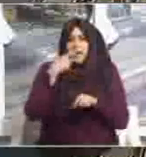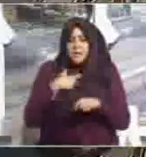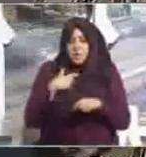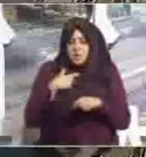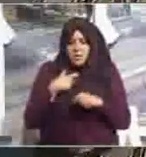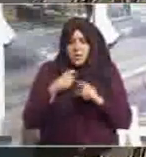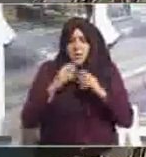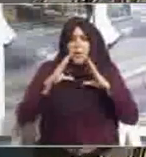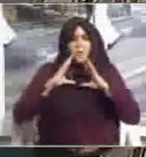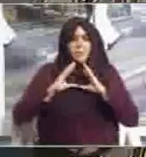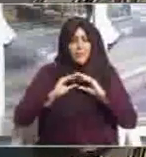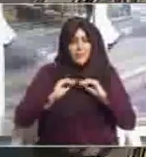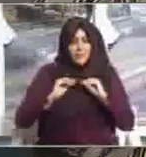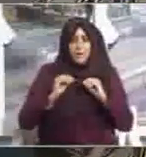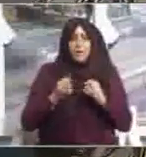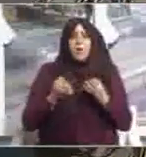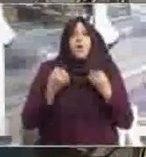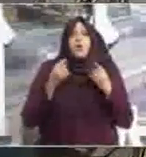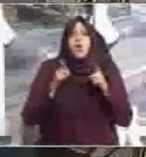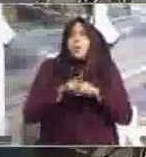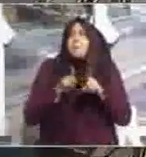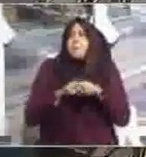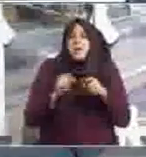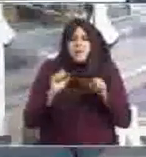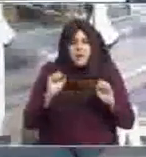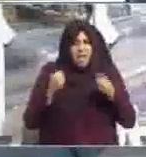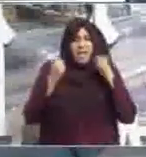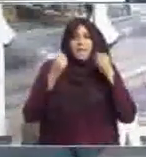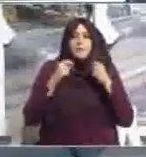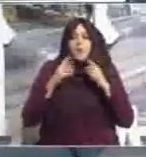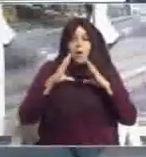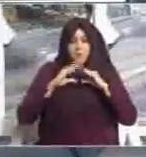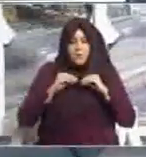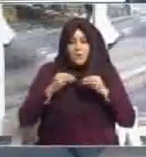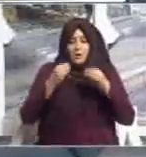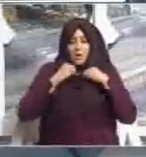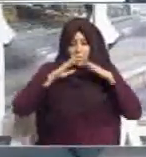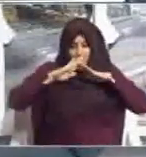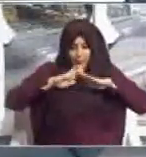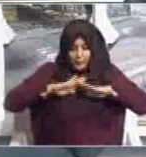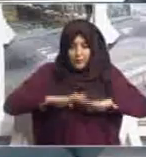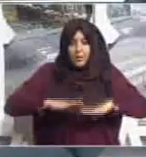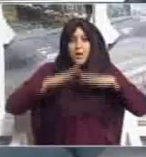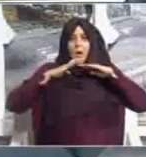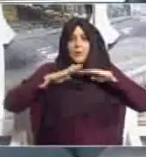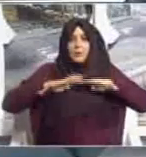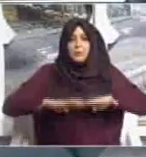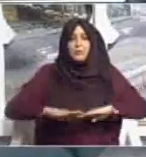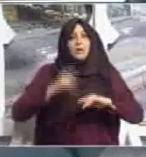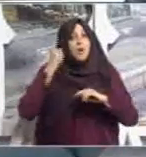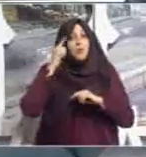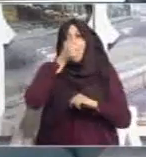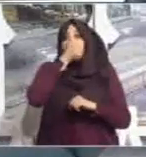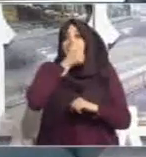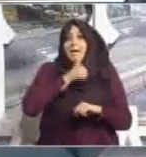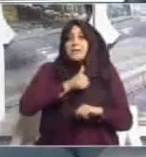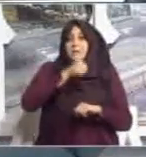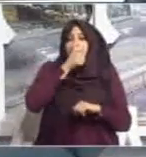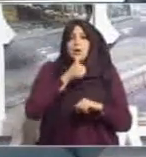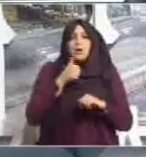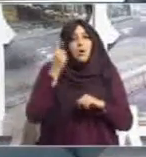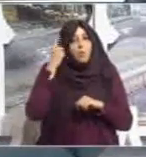في الانفس يتحكم في اراده تاعه اللي هي المعاديه للحق المعاديه للصبر